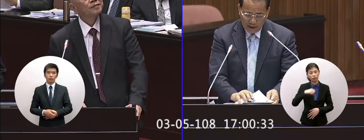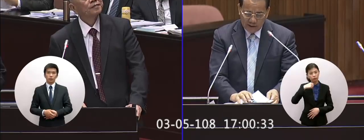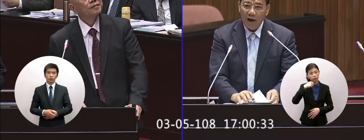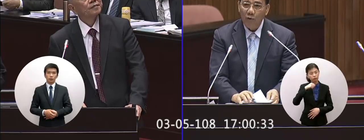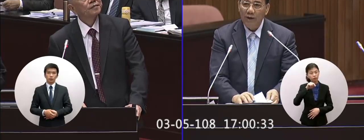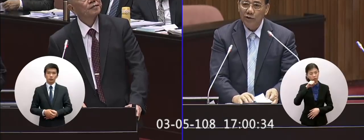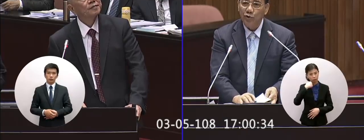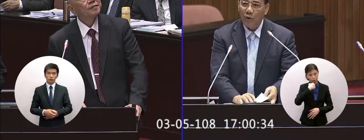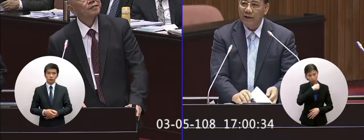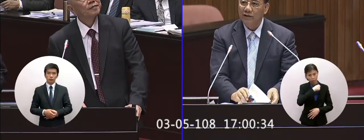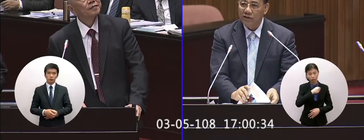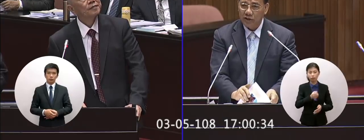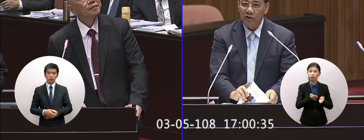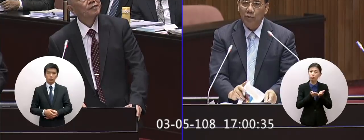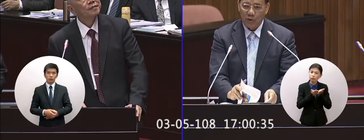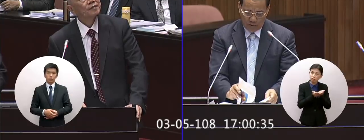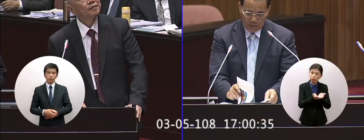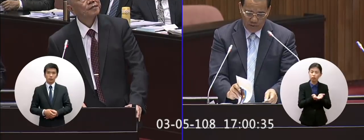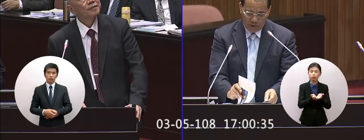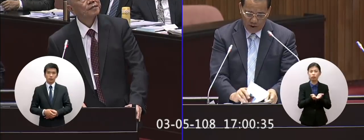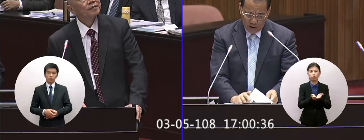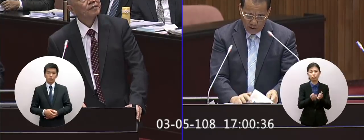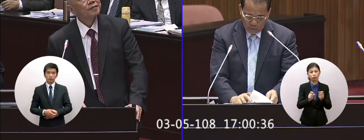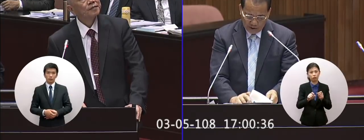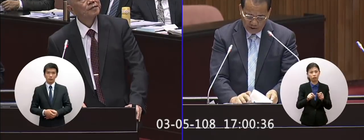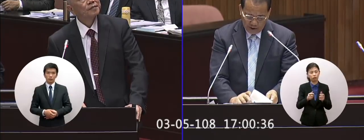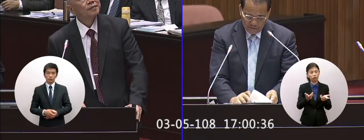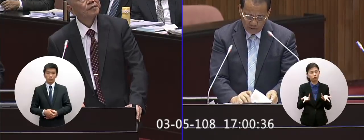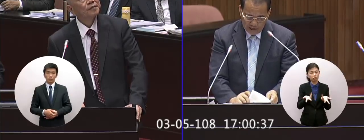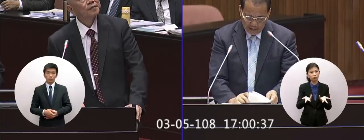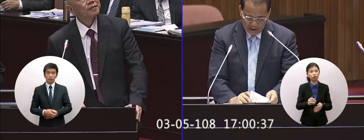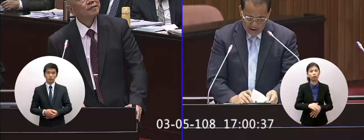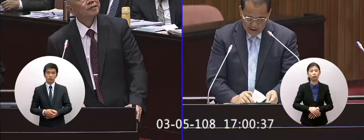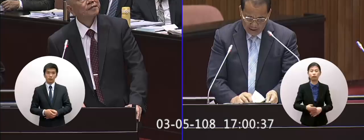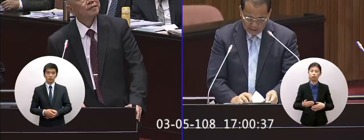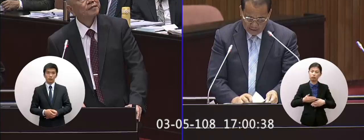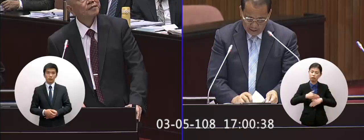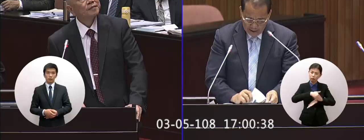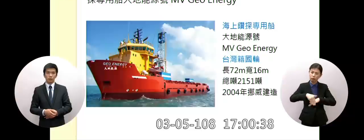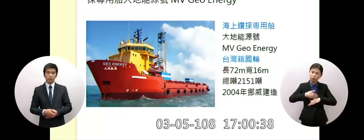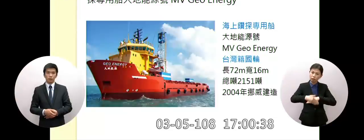内的相关船籍都有啊，不管是离岸风电，